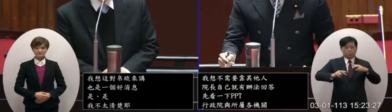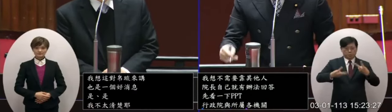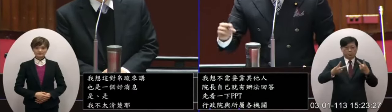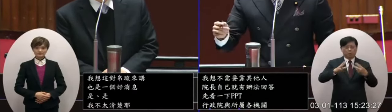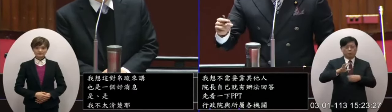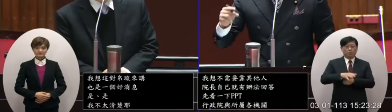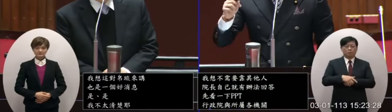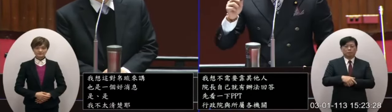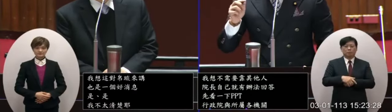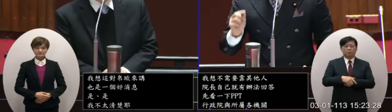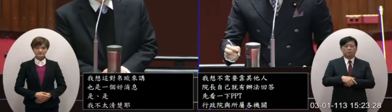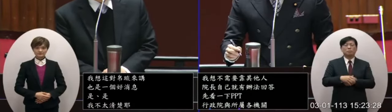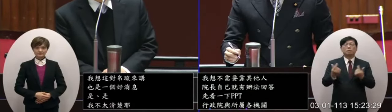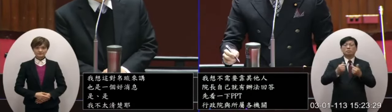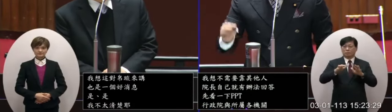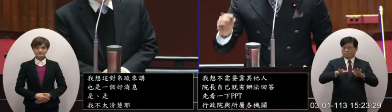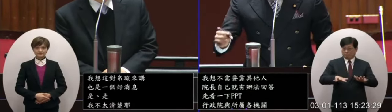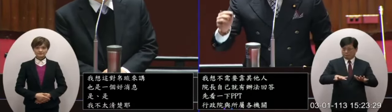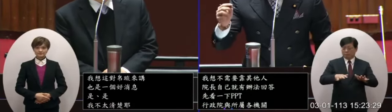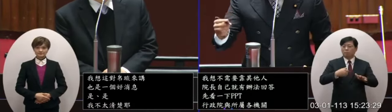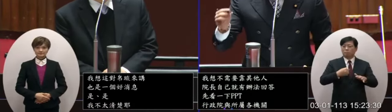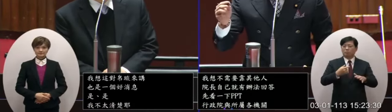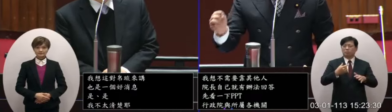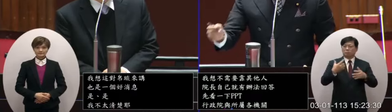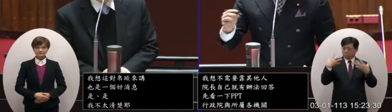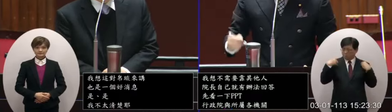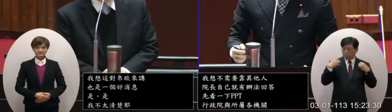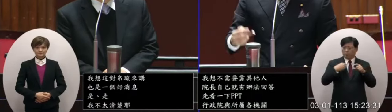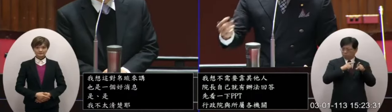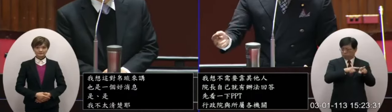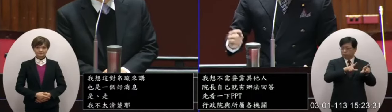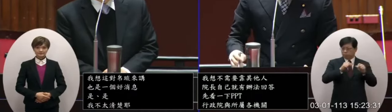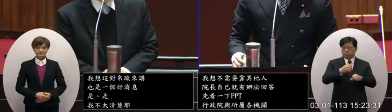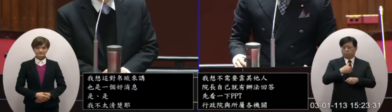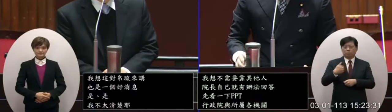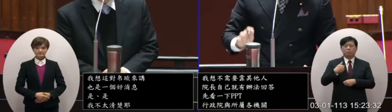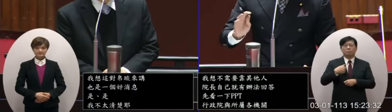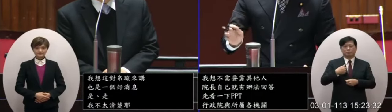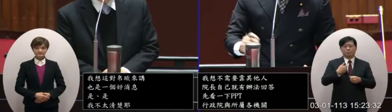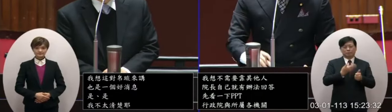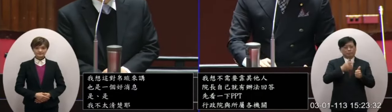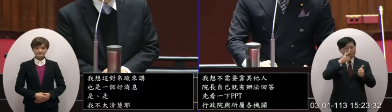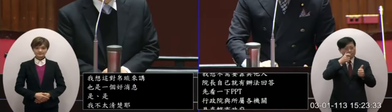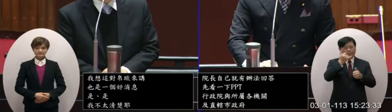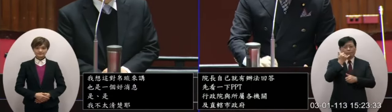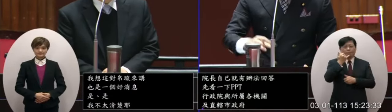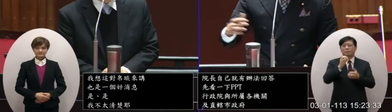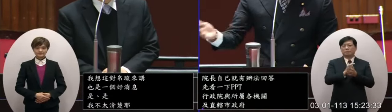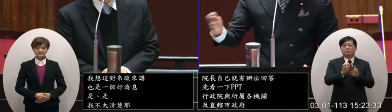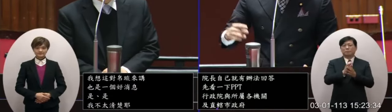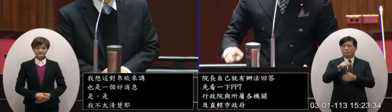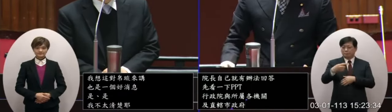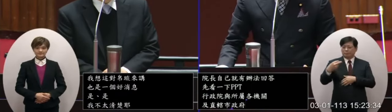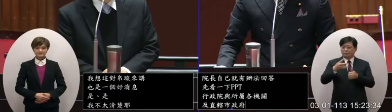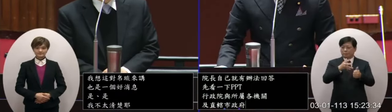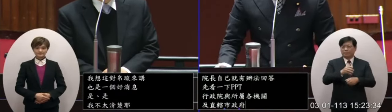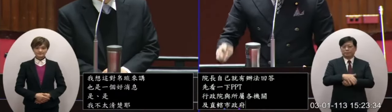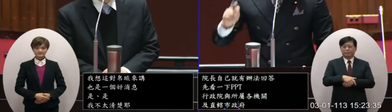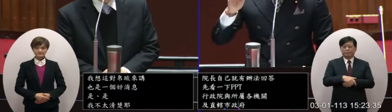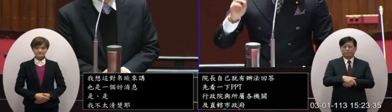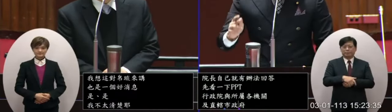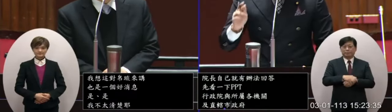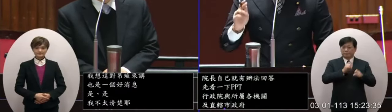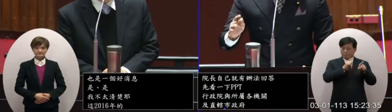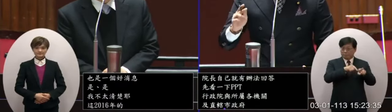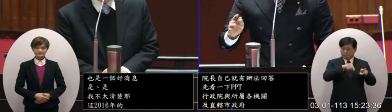吼。那我想以现在来说，应该都还适用，给您参考一下。但没关系，我会在后面再继续说明哦。依